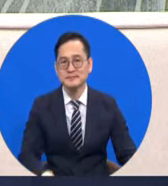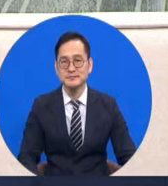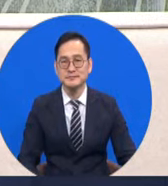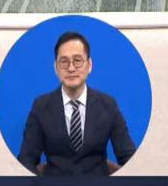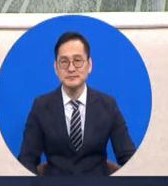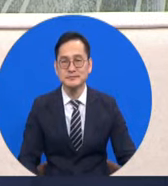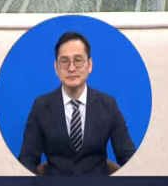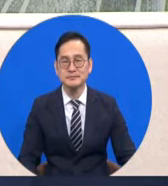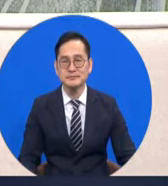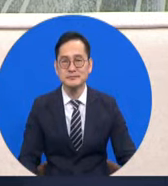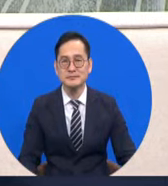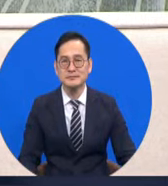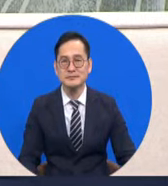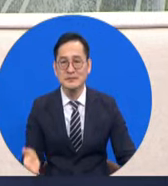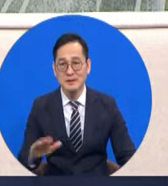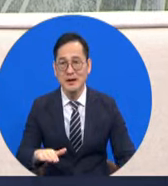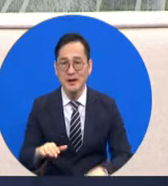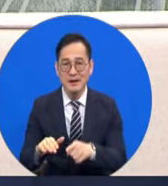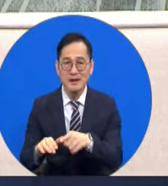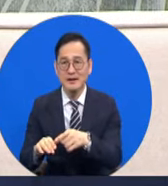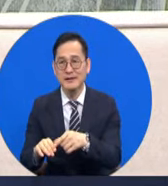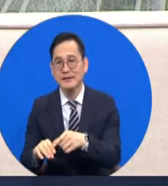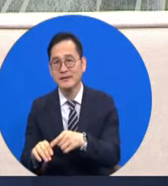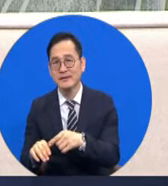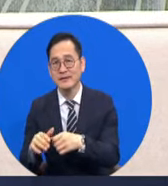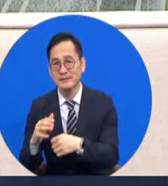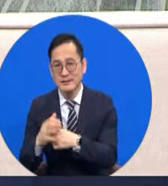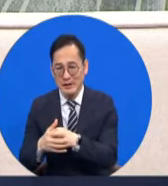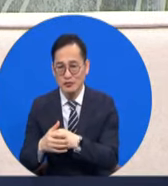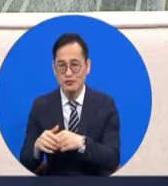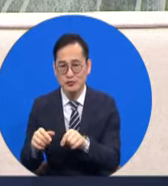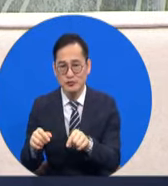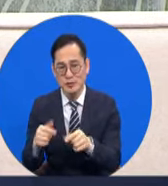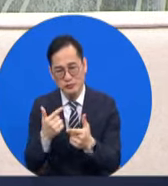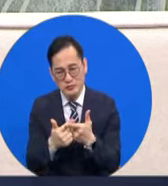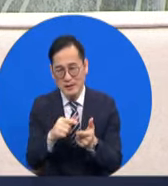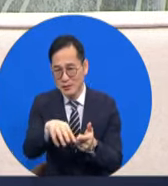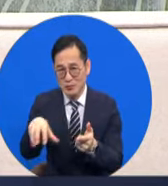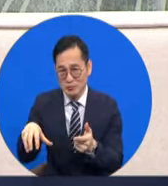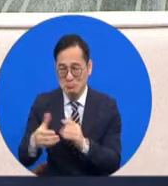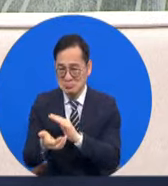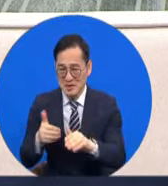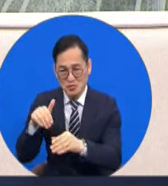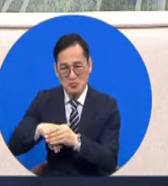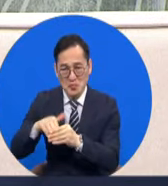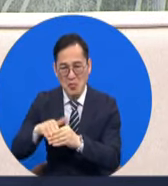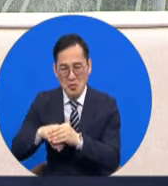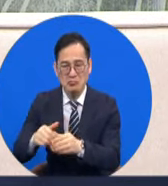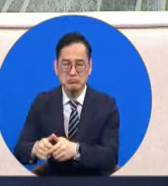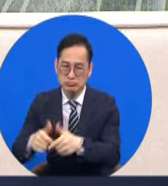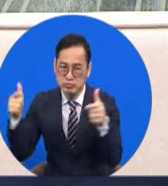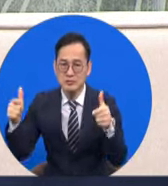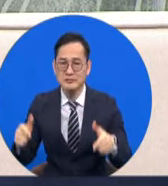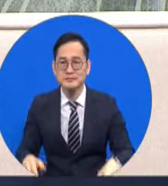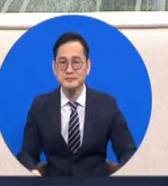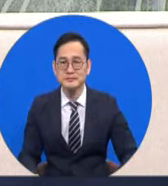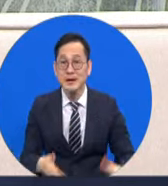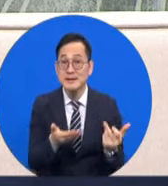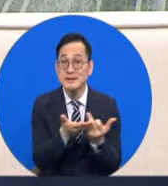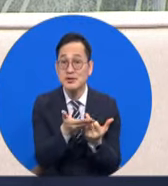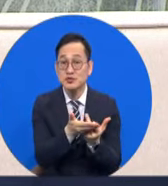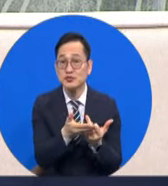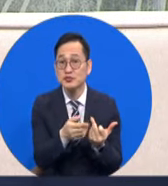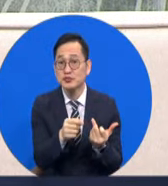TK 지역과 이런 지역에서의 사전투표율이 높은 건 사실인 것 같습니다. 예. 특히 이제 제주도 같은